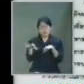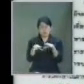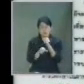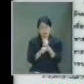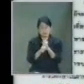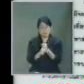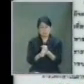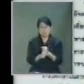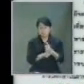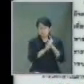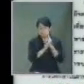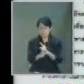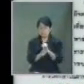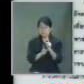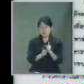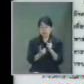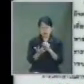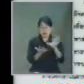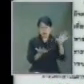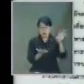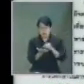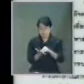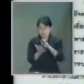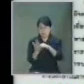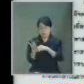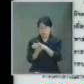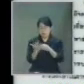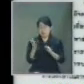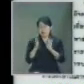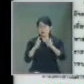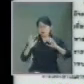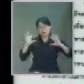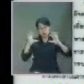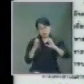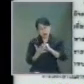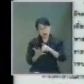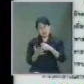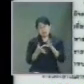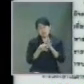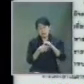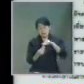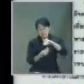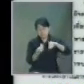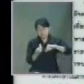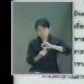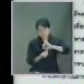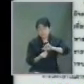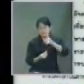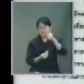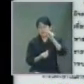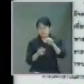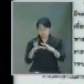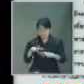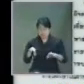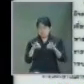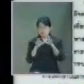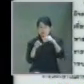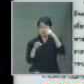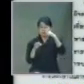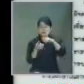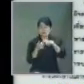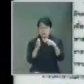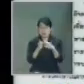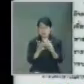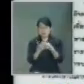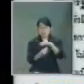ฟื้นฟูเศรษฐกิจนี่เอาแล้วจะรีบแล้วซึ่งเป็นปัญหาสำคัญของประเทศไทยโค้ดใกล้ๆหน่อยนะครับบรรทัดแร